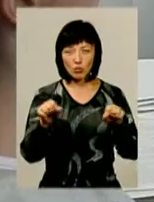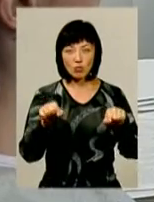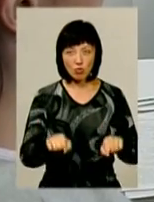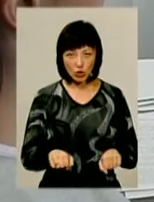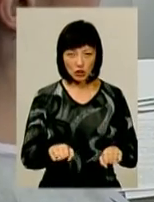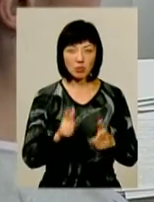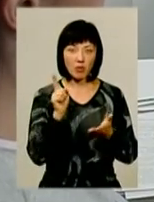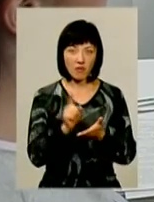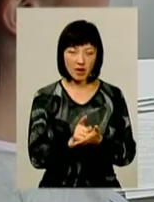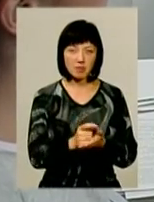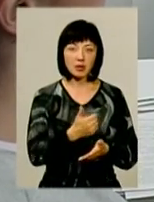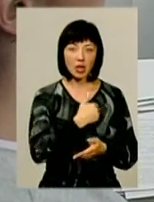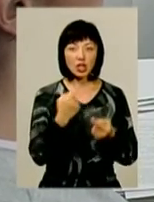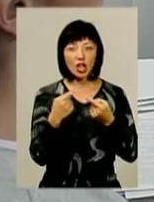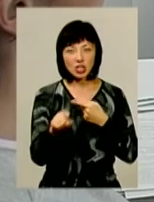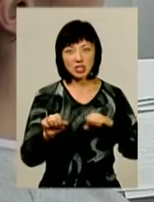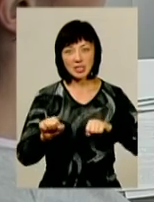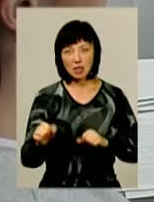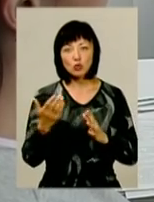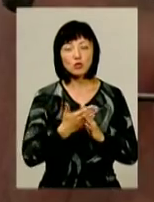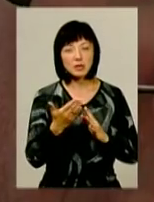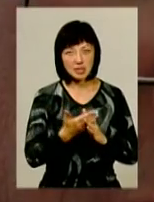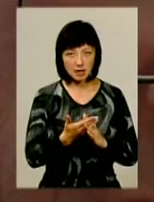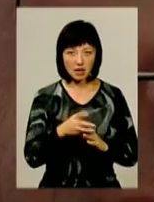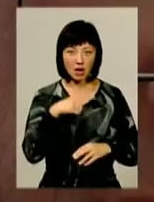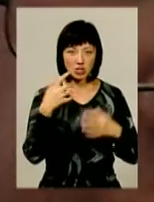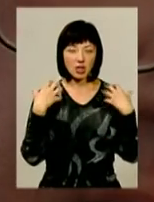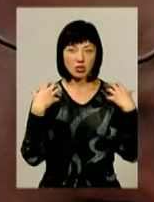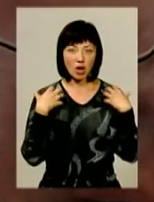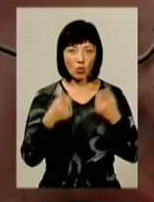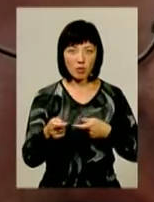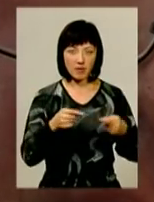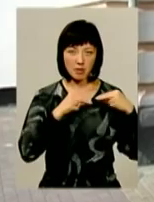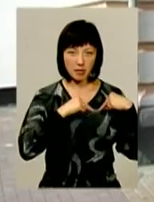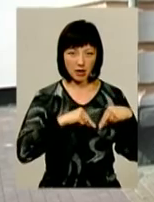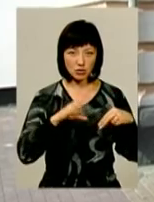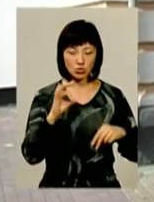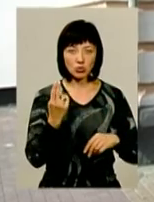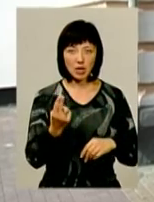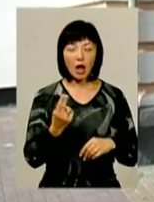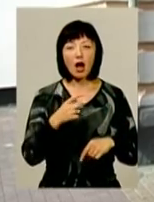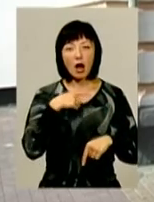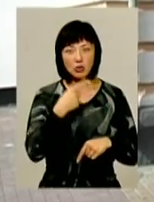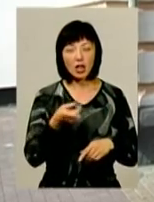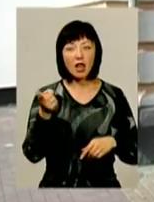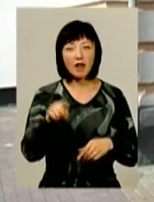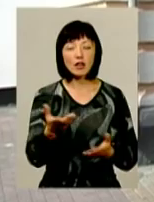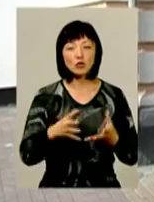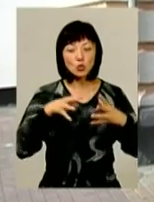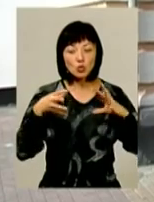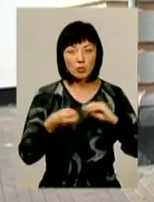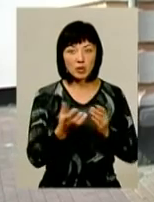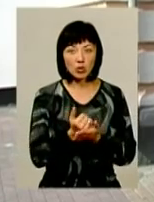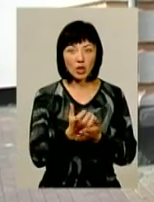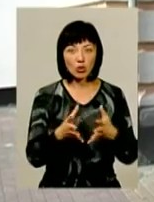та навіть повинні претендувати на інший захист – субсидію, запевняє Славян Воронецький. В управлінні соцзахисту переконують, навіть якщо сукупний дохід